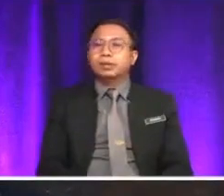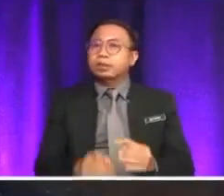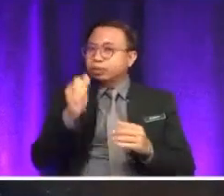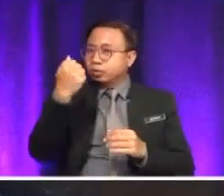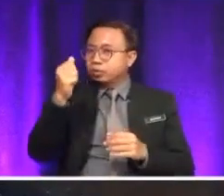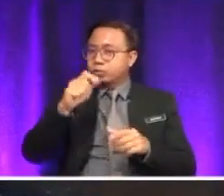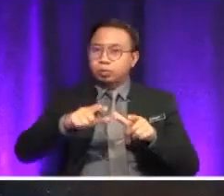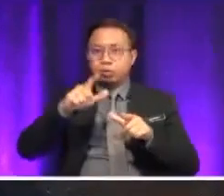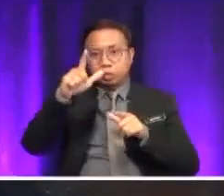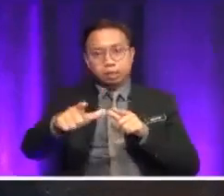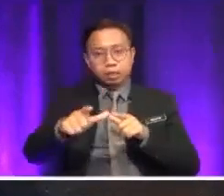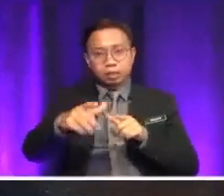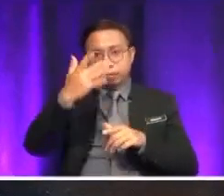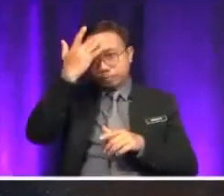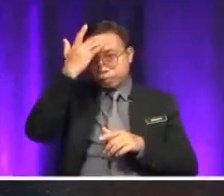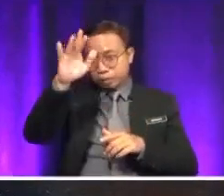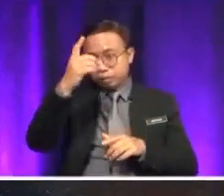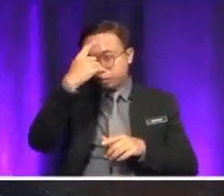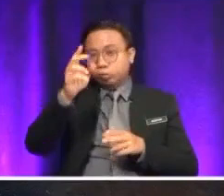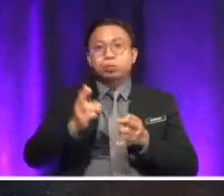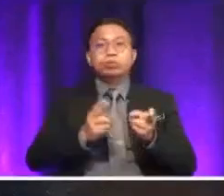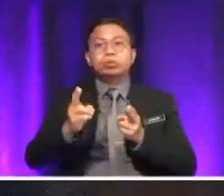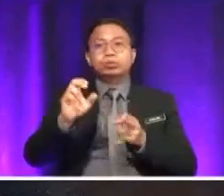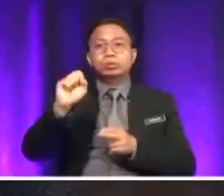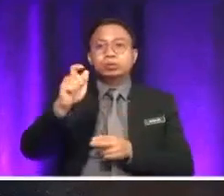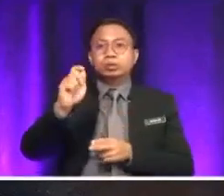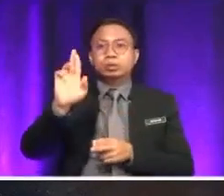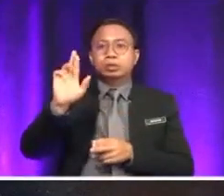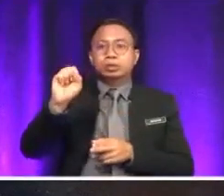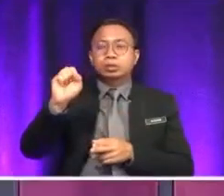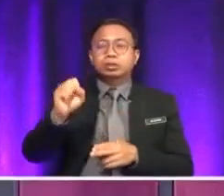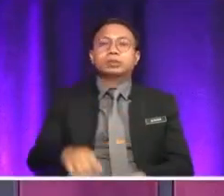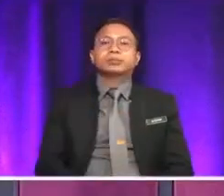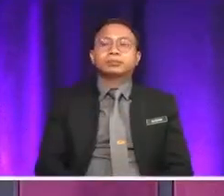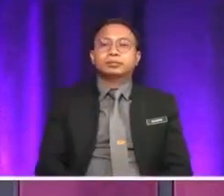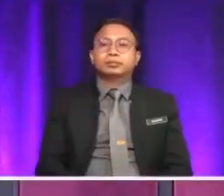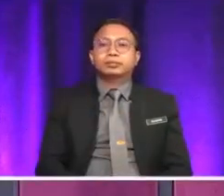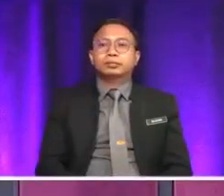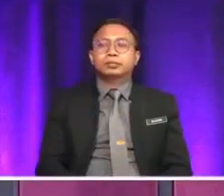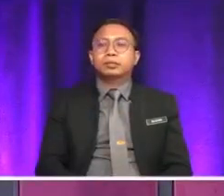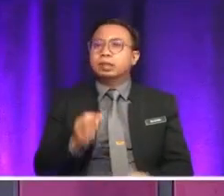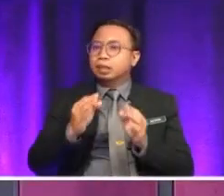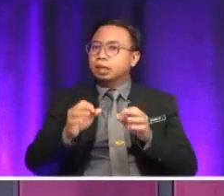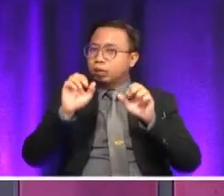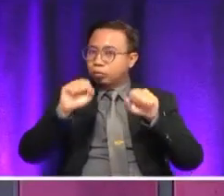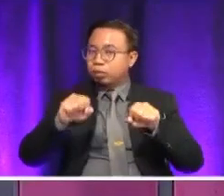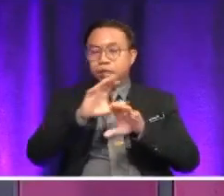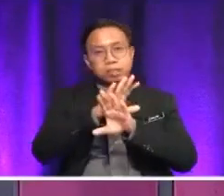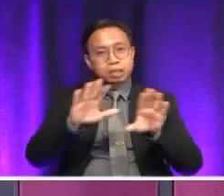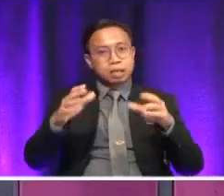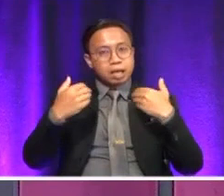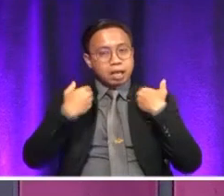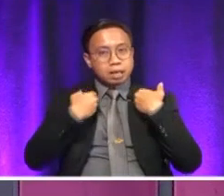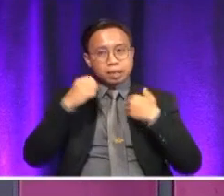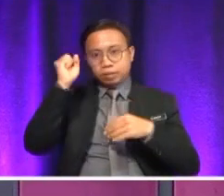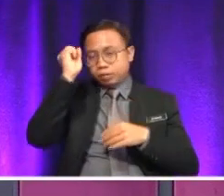langkah okey bijak untuk menangani stres. Okey, rumusan kita di sini adalah okey, kalau boleh kita jangan ada